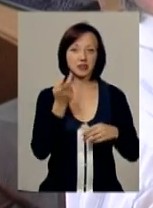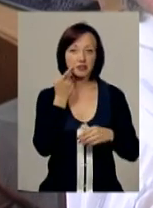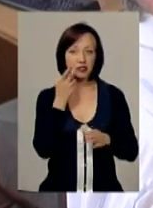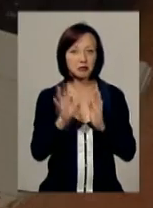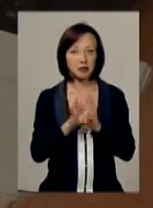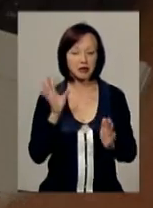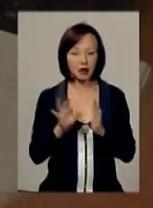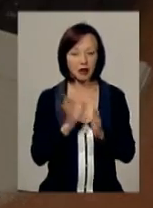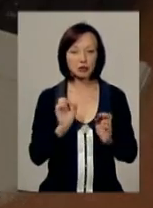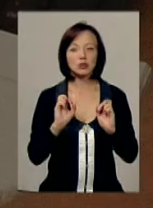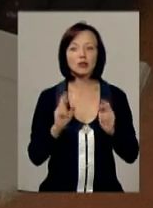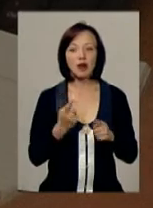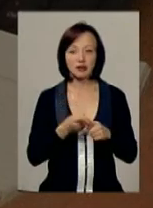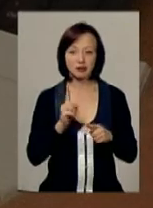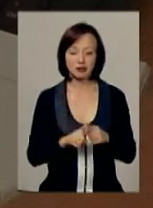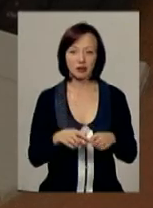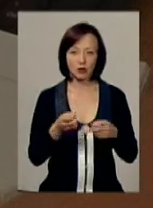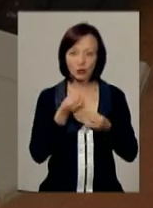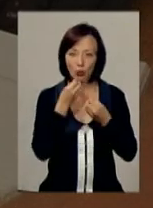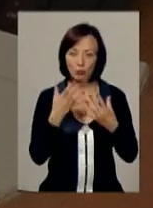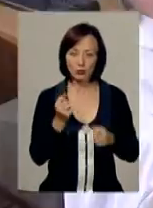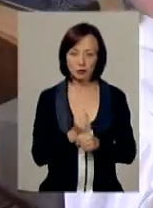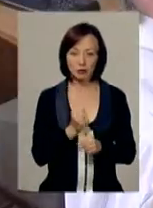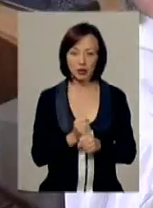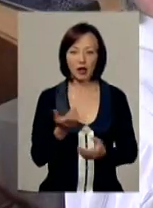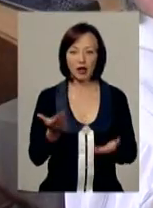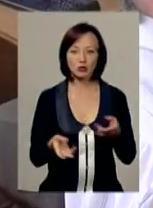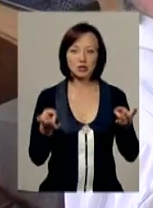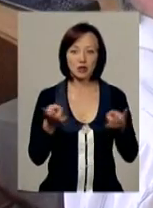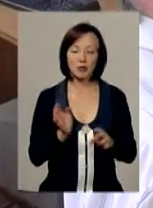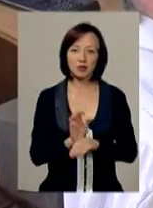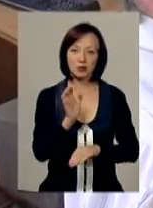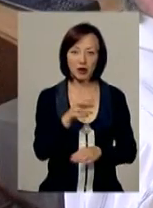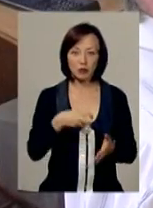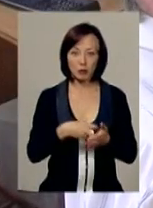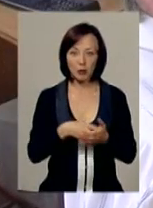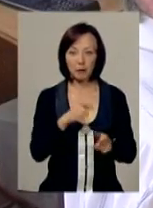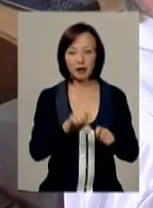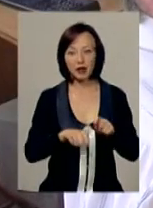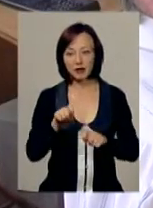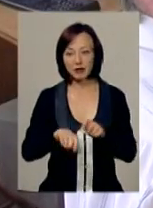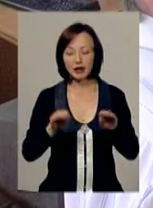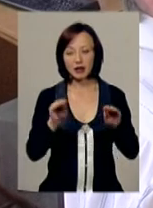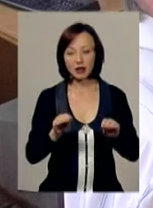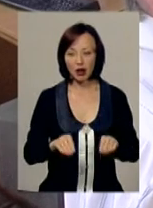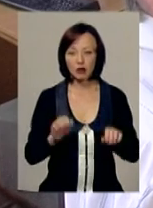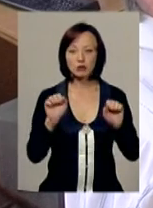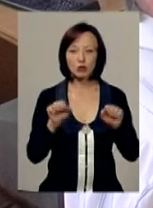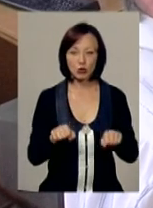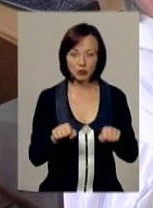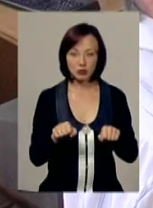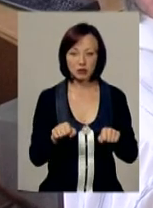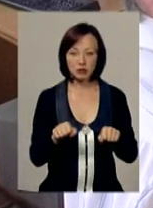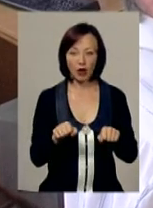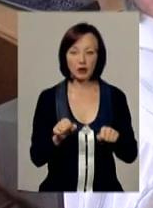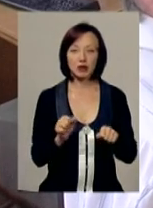підказують, як це добре зробити. Якщо треба терміново відправити пошту, перевірити якісь дані, можна зайти у місті